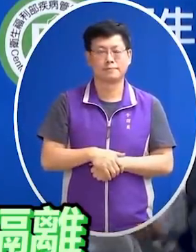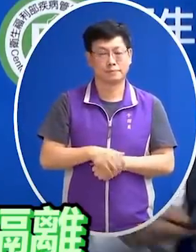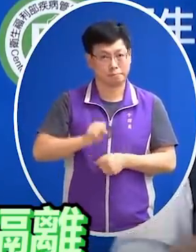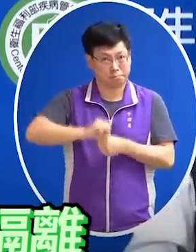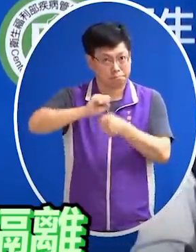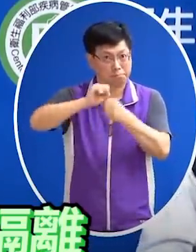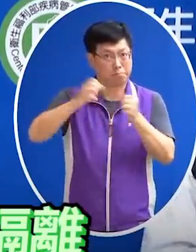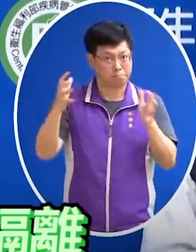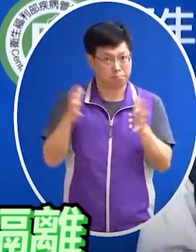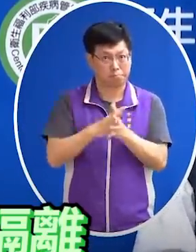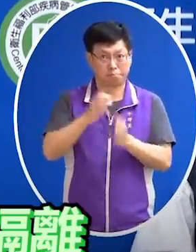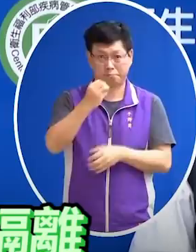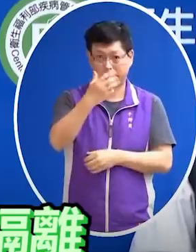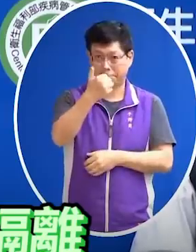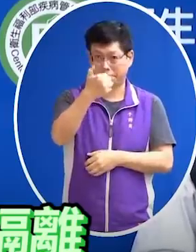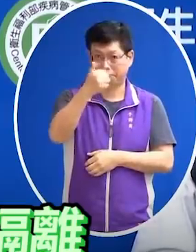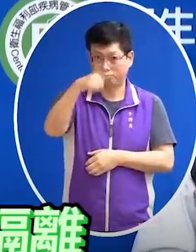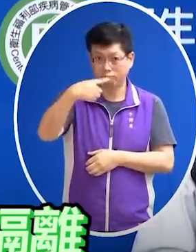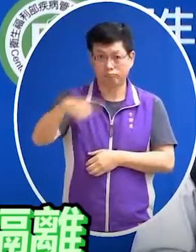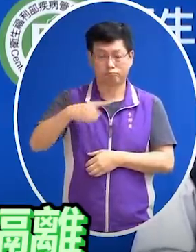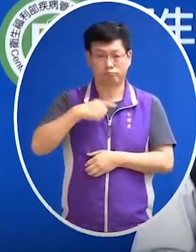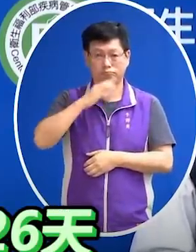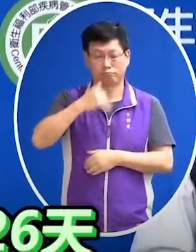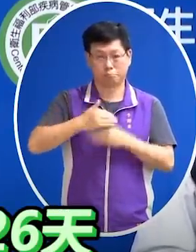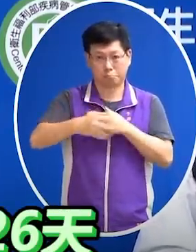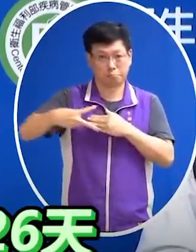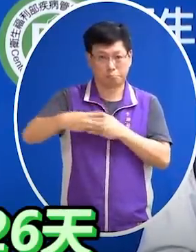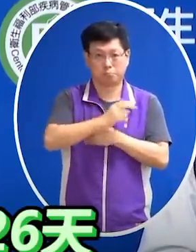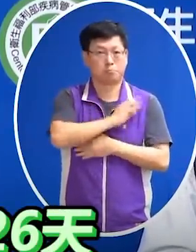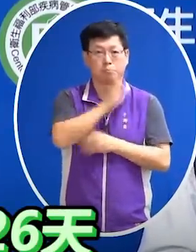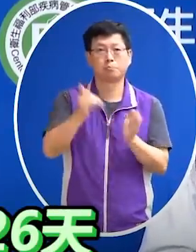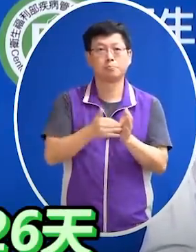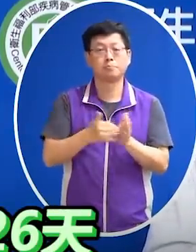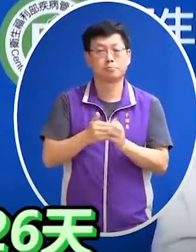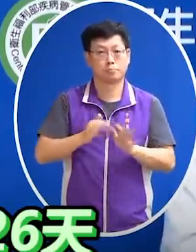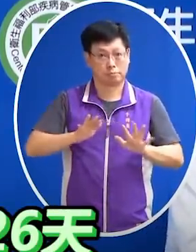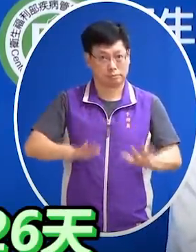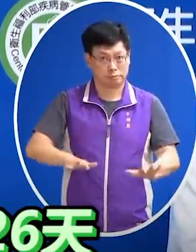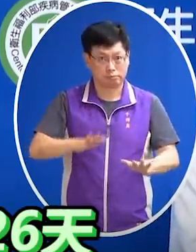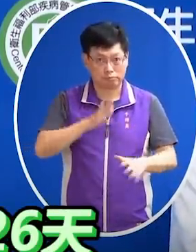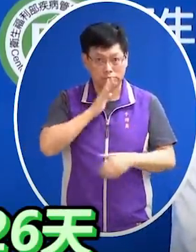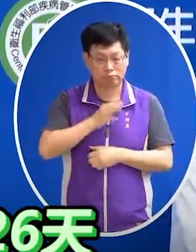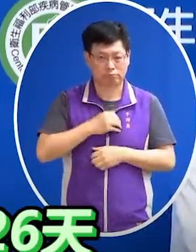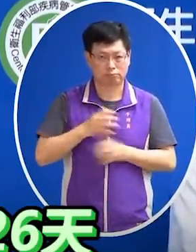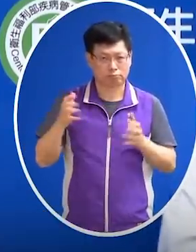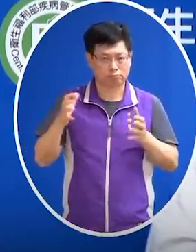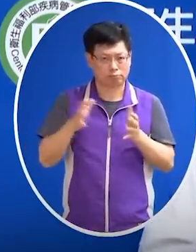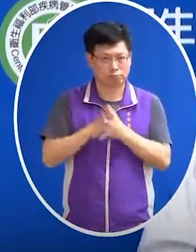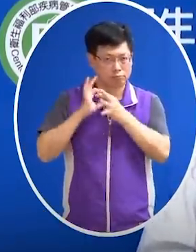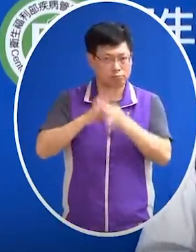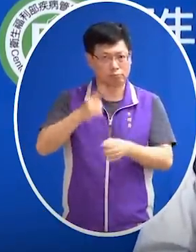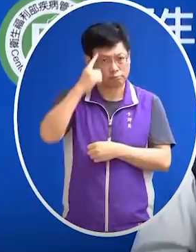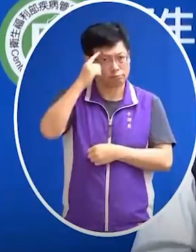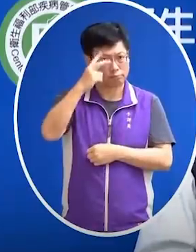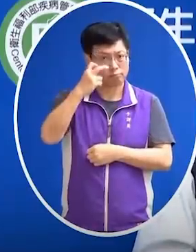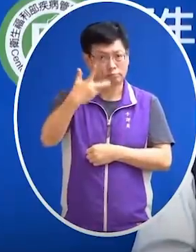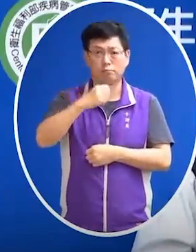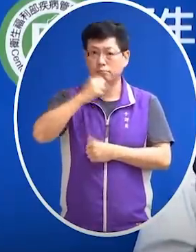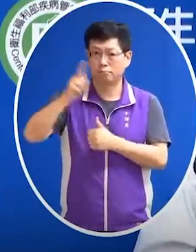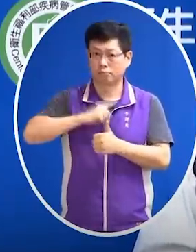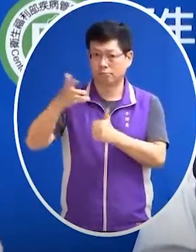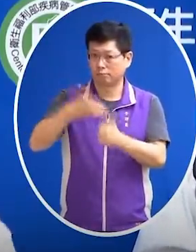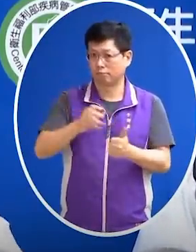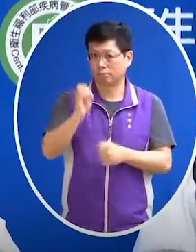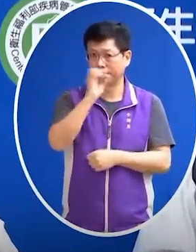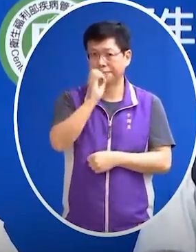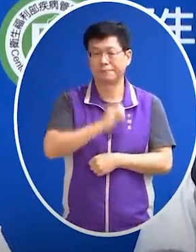计有355人解除隔离。那今天等于是我们第26天，没有本土的案